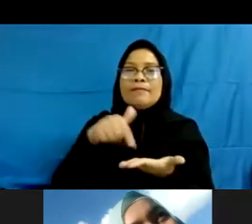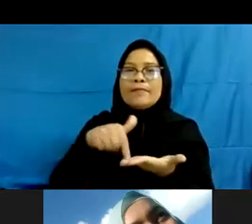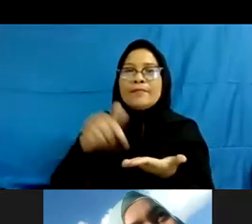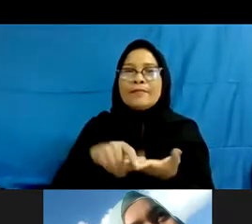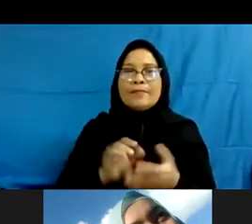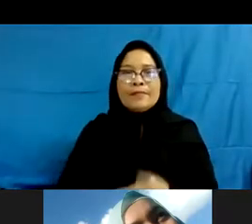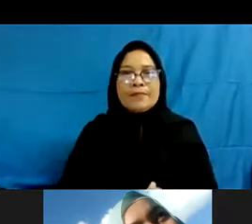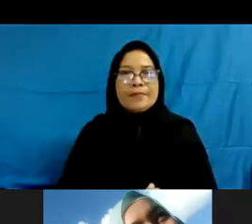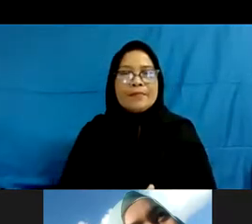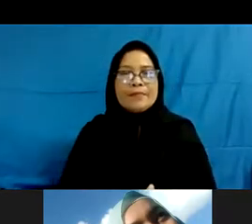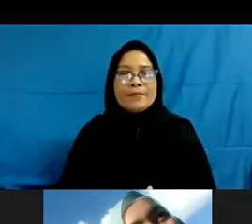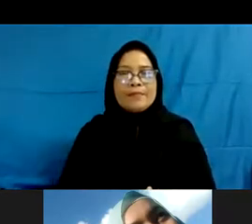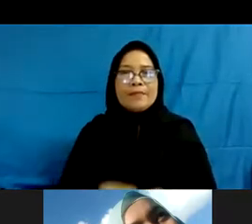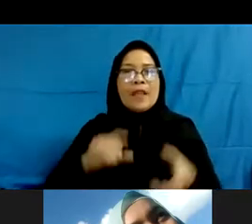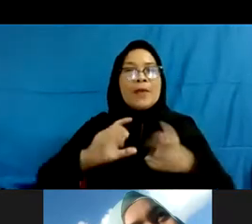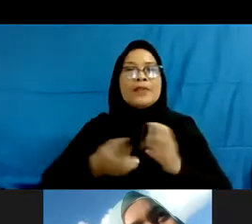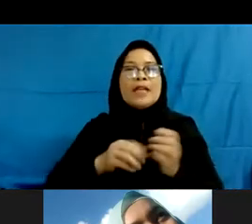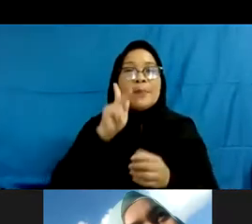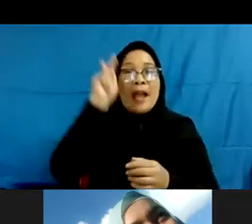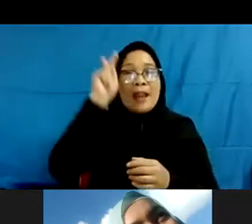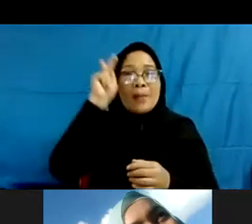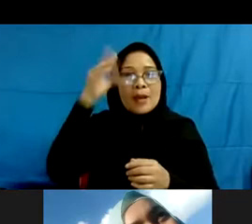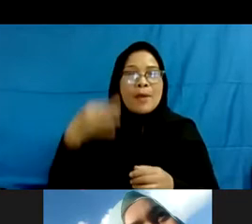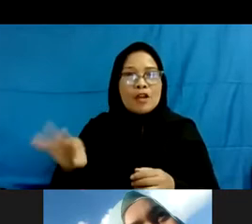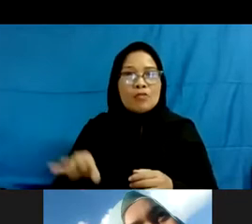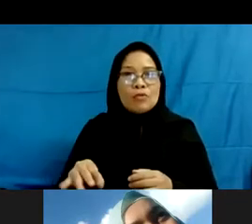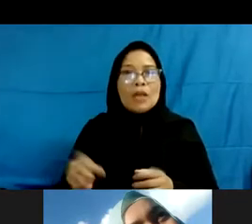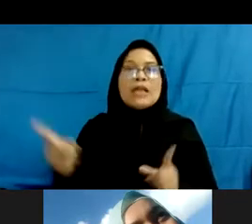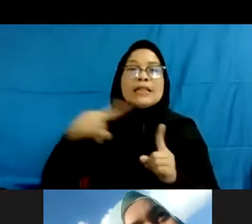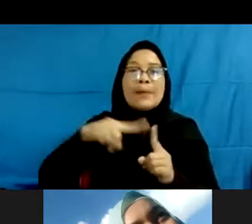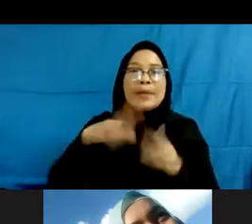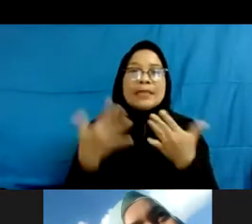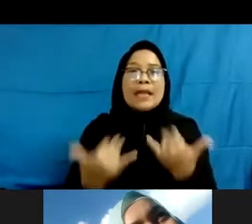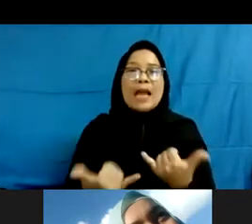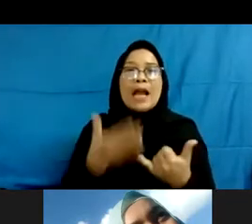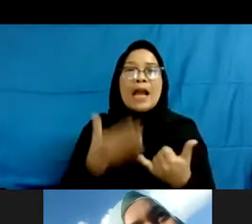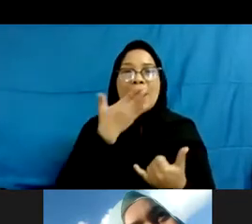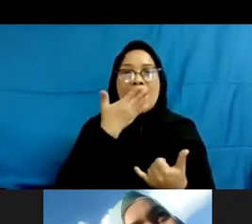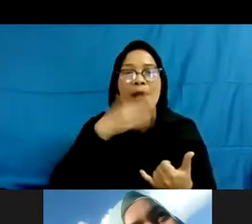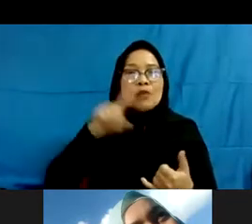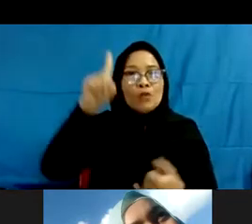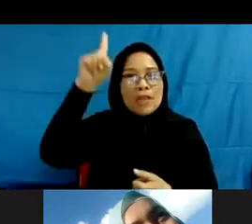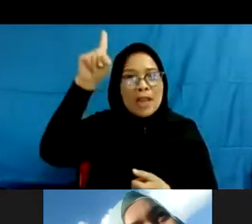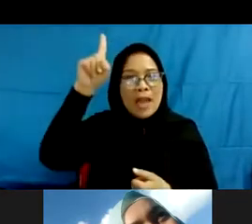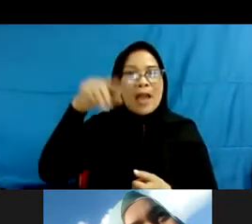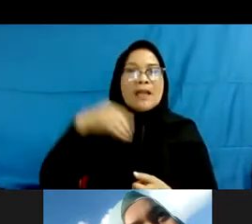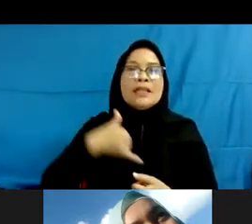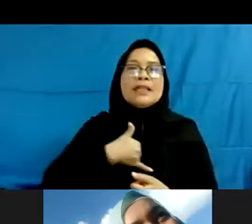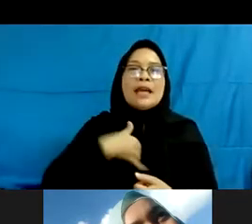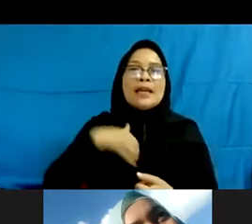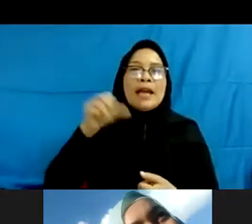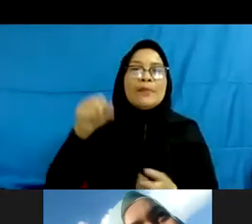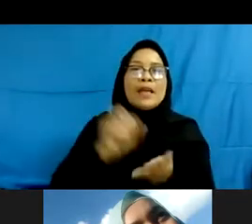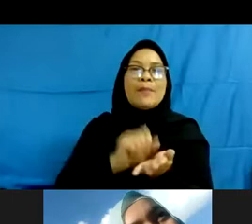buat hidup saya dan akhirnya membuka ke banyak peluang sampai saat ini. Alhamdulillah saya bisa